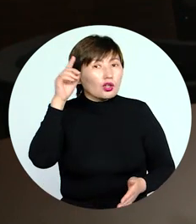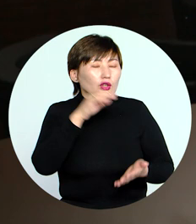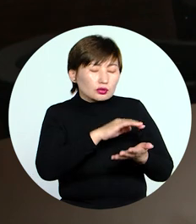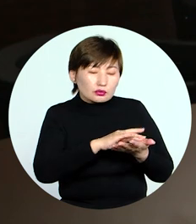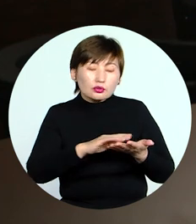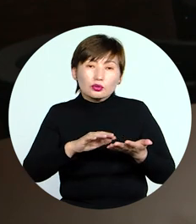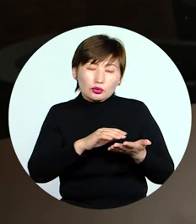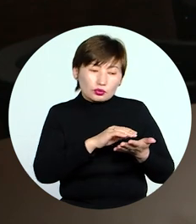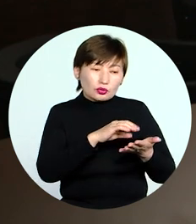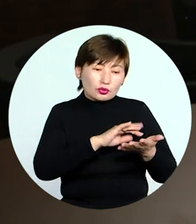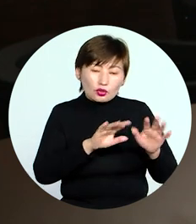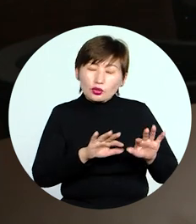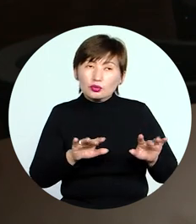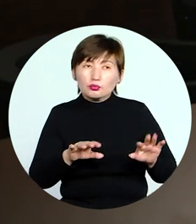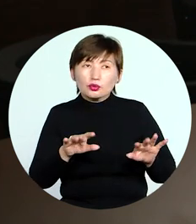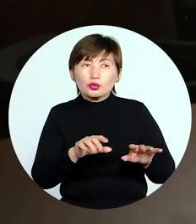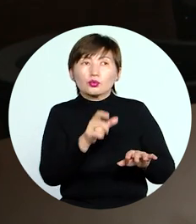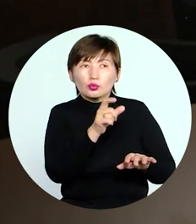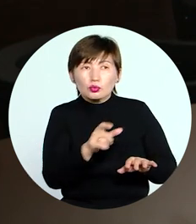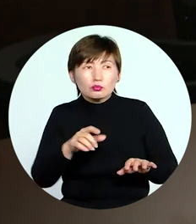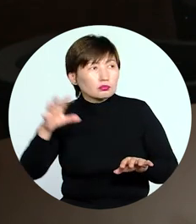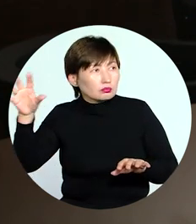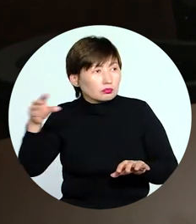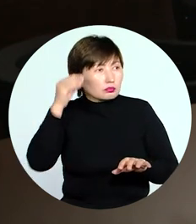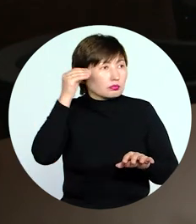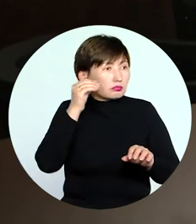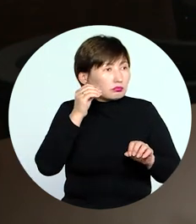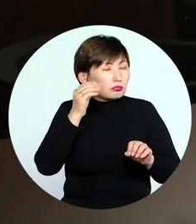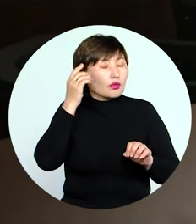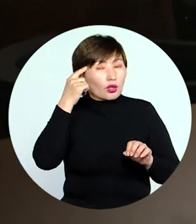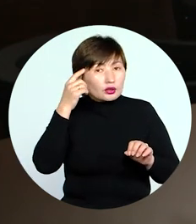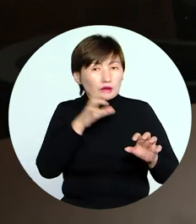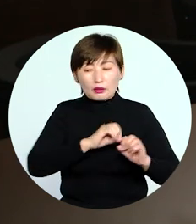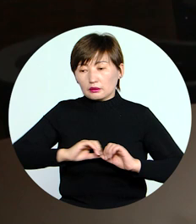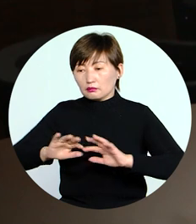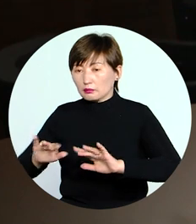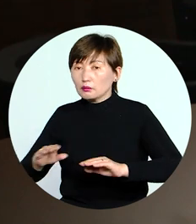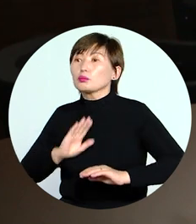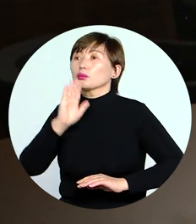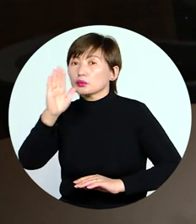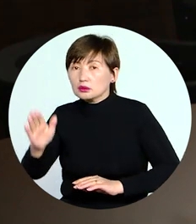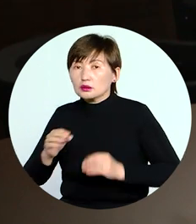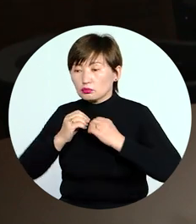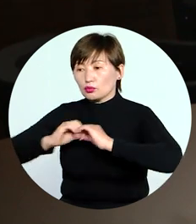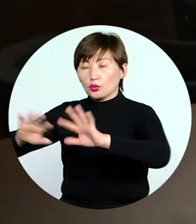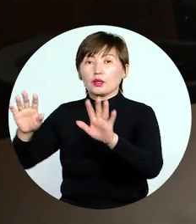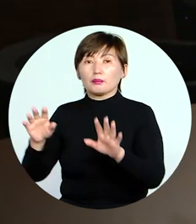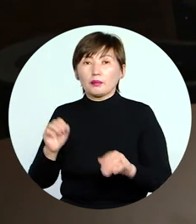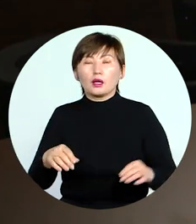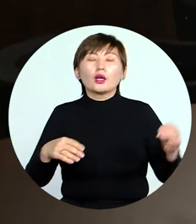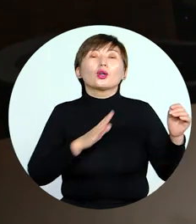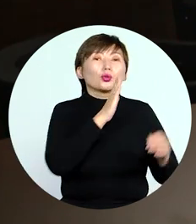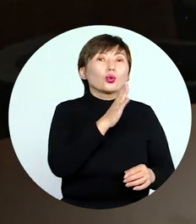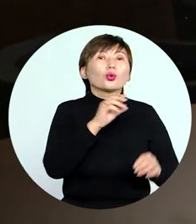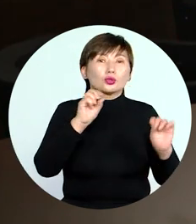бүтээлч өөрийнхөө ойлгосноор одоо бусдад түгээх энэ процесс. Тэгэхээр тэр дуу байна уу, хөгжим байна уу, тийм ямар ч л